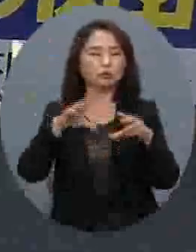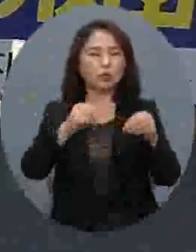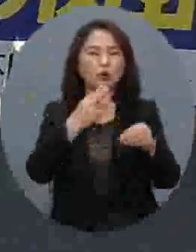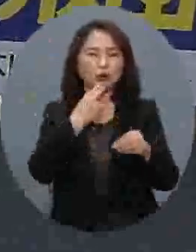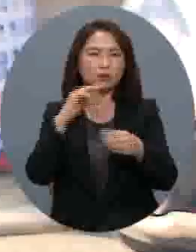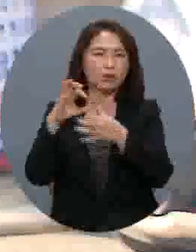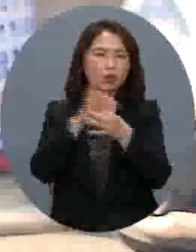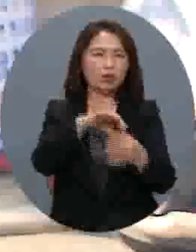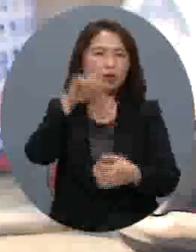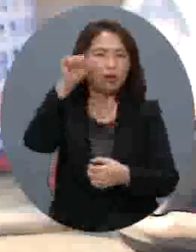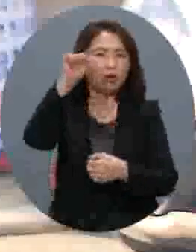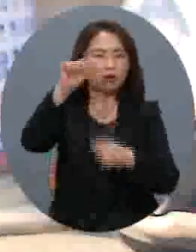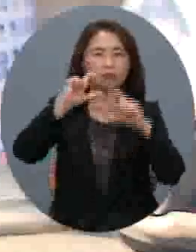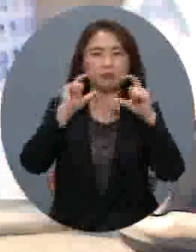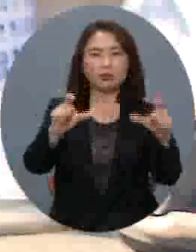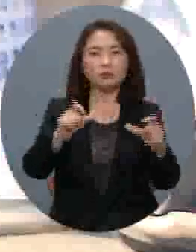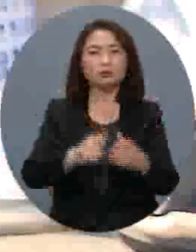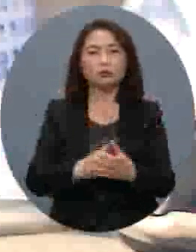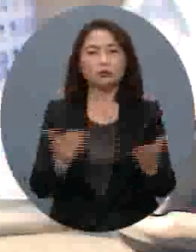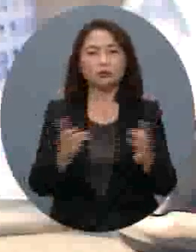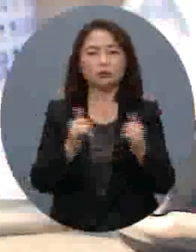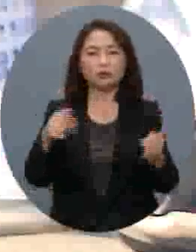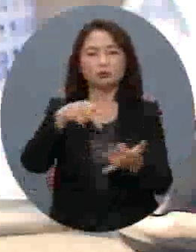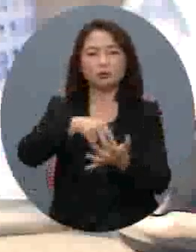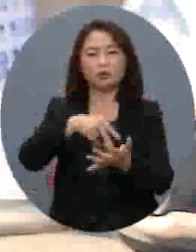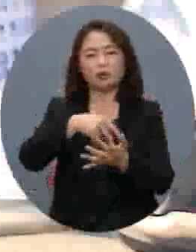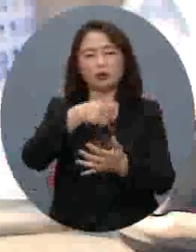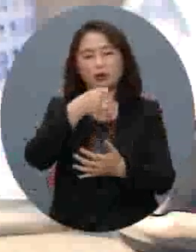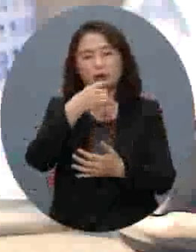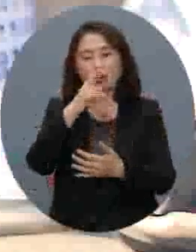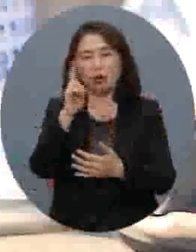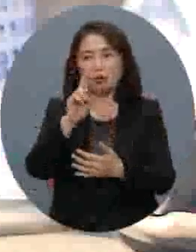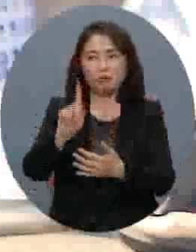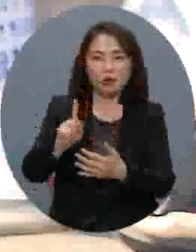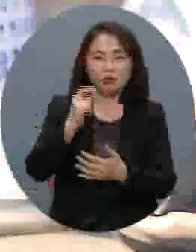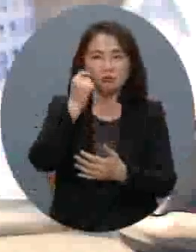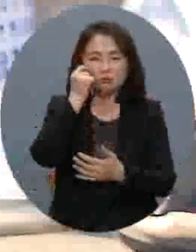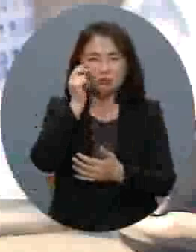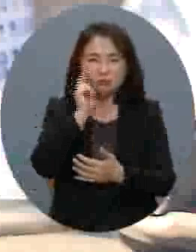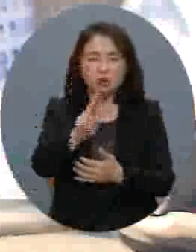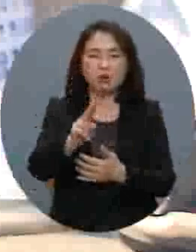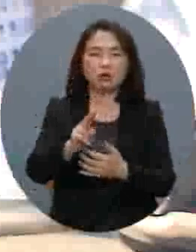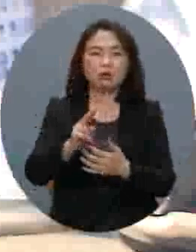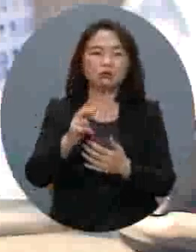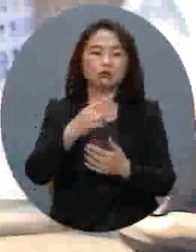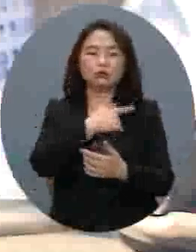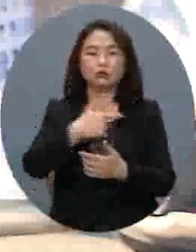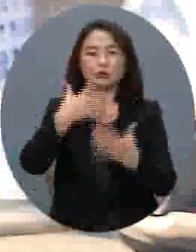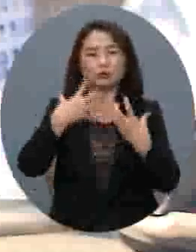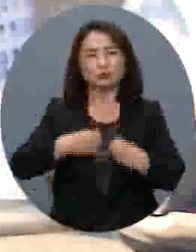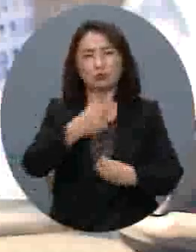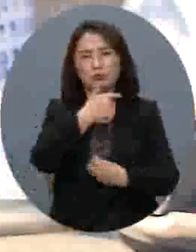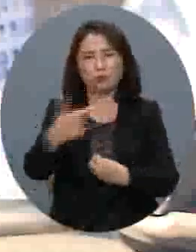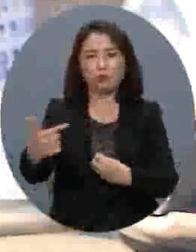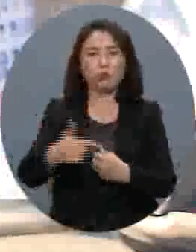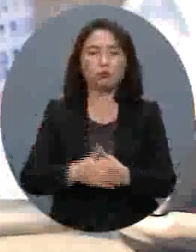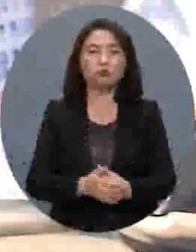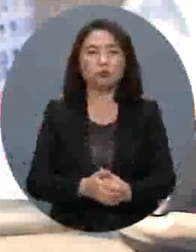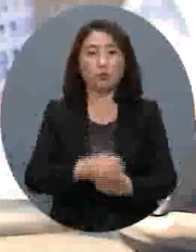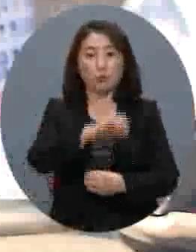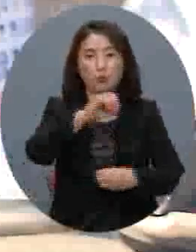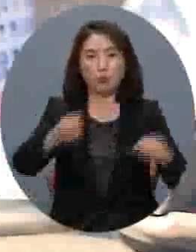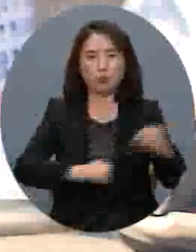선언했습니다. 우리 노동자들한테는 너무 이게 비참한 법이 집행되기 때문에 너무 참담한 심정입니다. 저희는